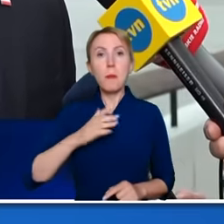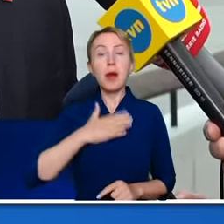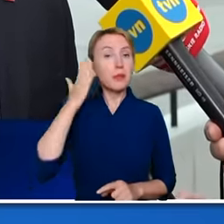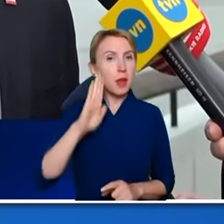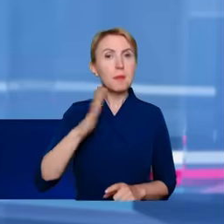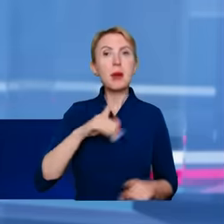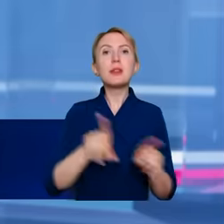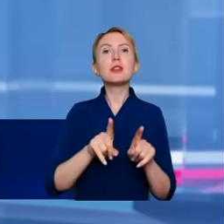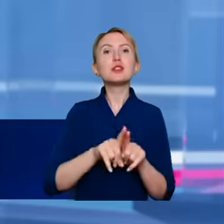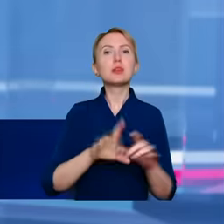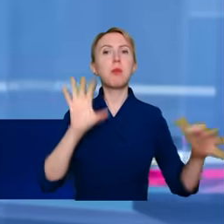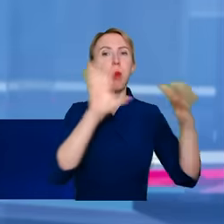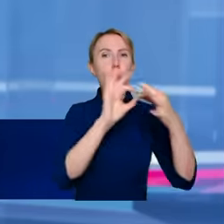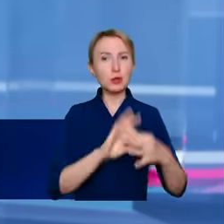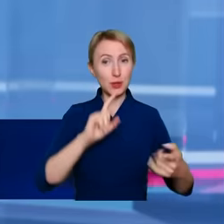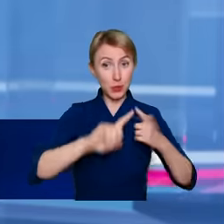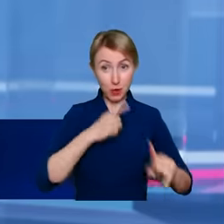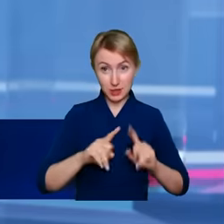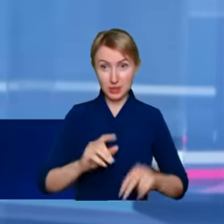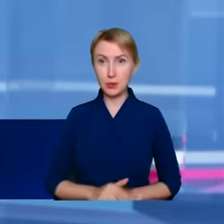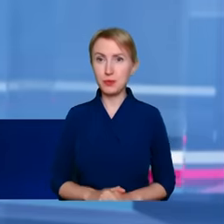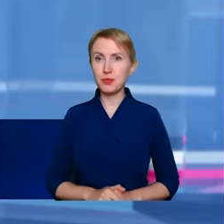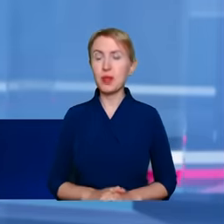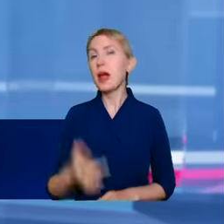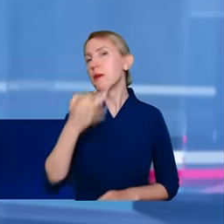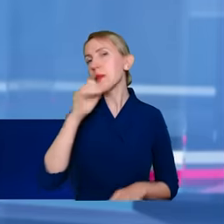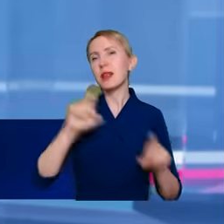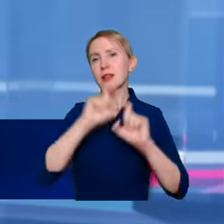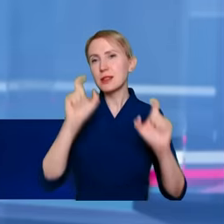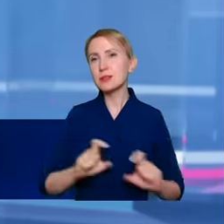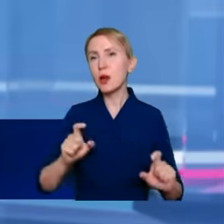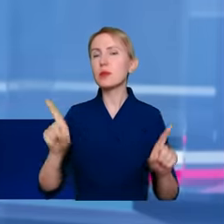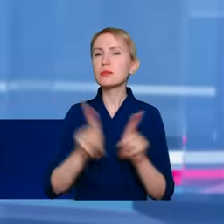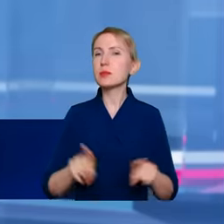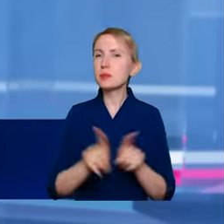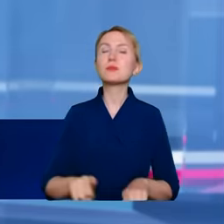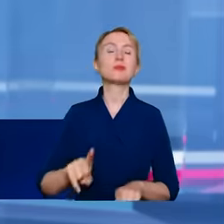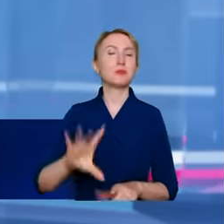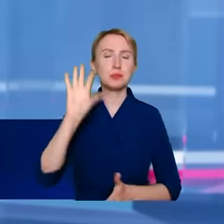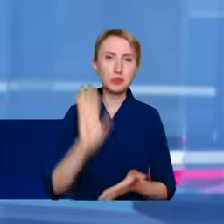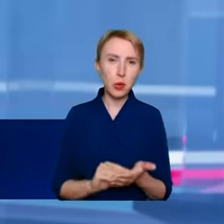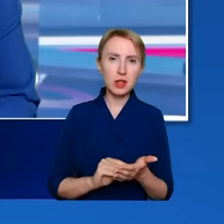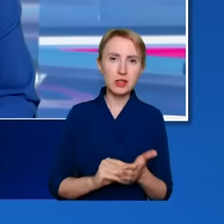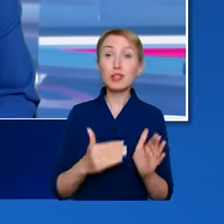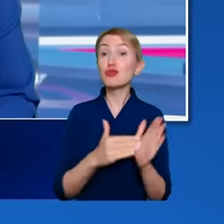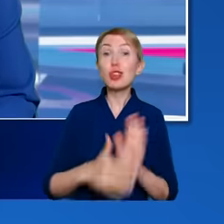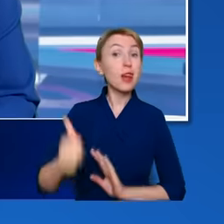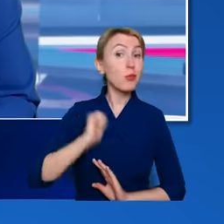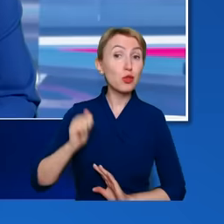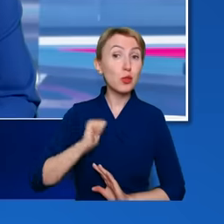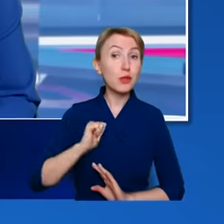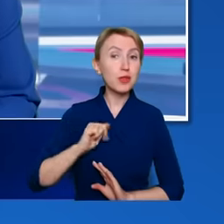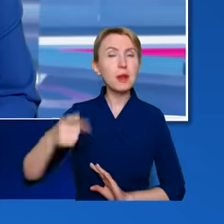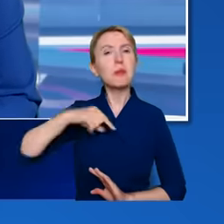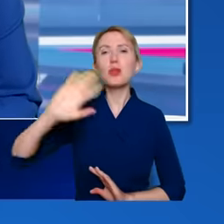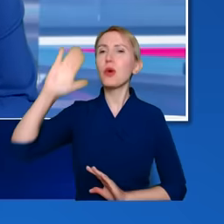też polityków w połączeniu. Szanowni Państwo, pytanie cały czas to samo, które zadajemy i czekamy na odpowiedź, kiedy